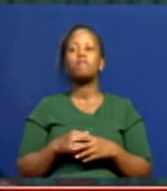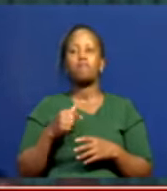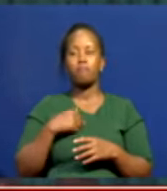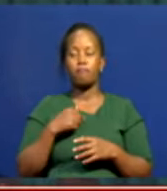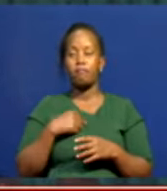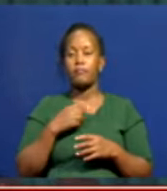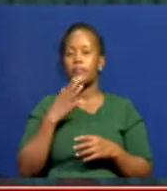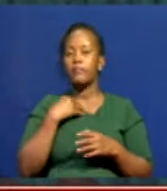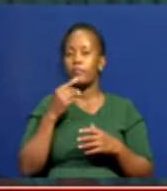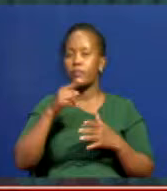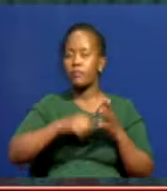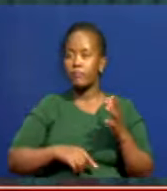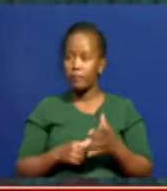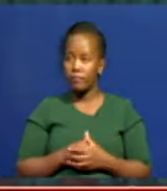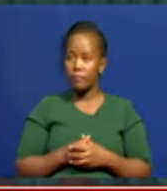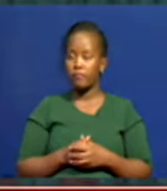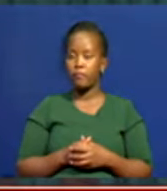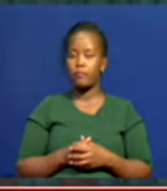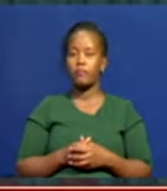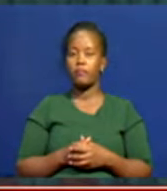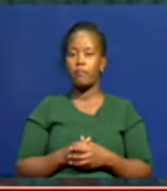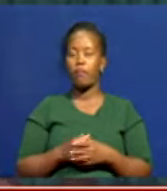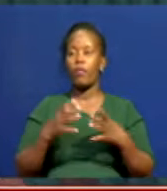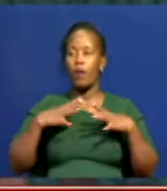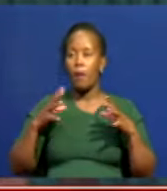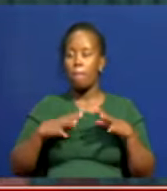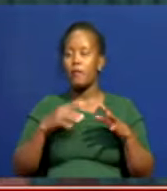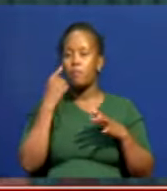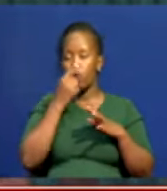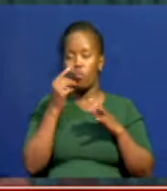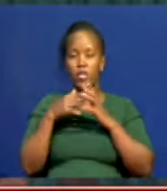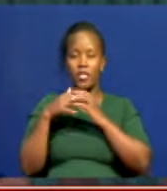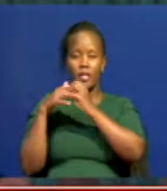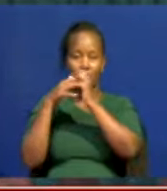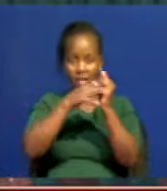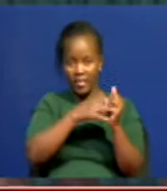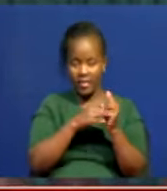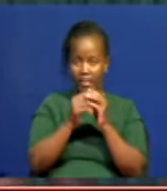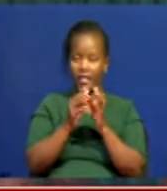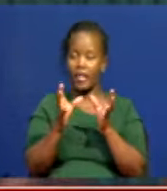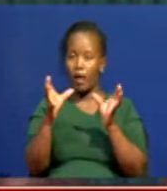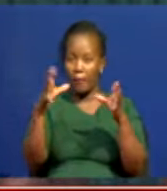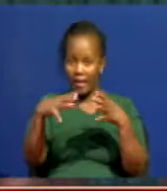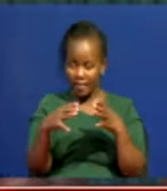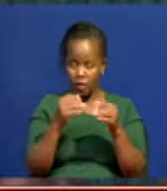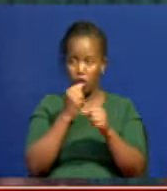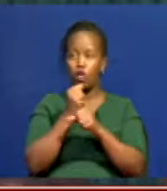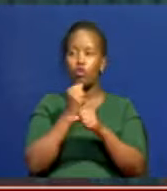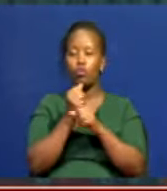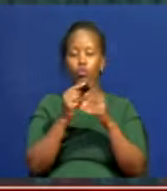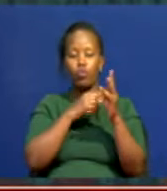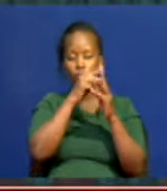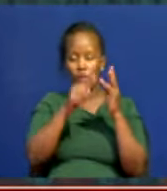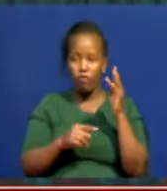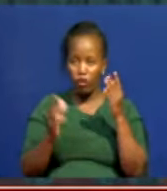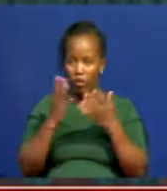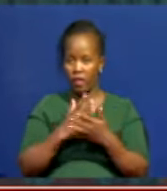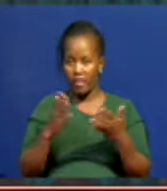nataka mtu ambaye atakuja kuendesha hii kampuni afanye mambo manne. Ya